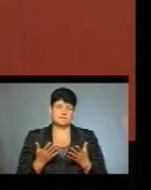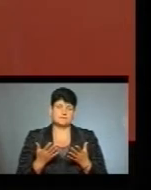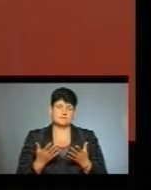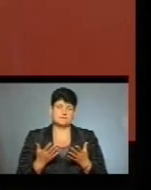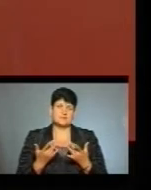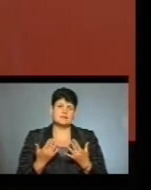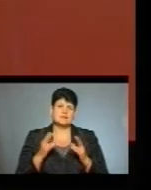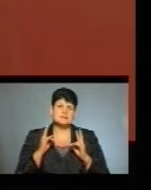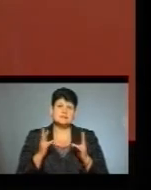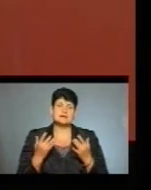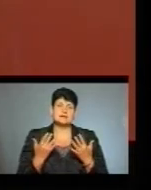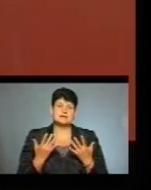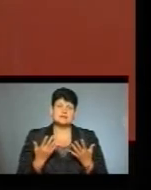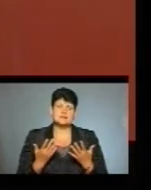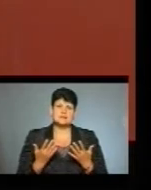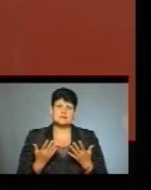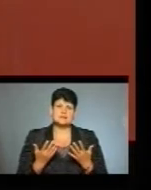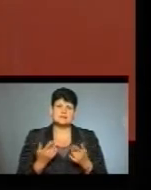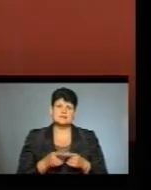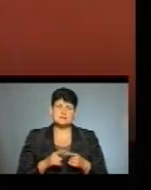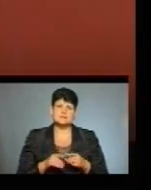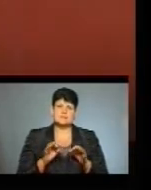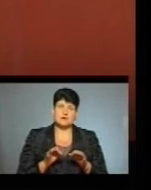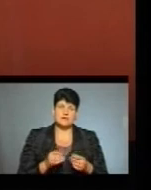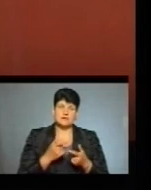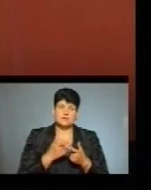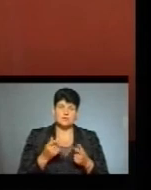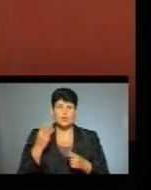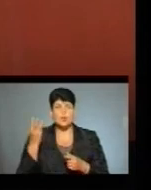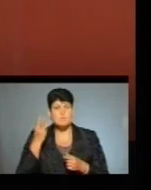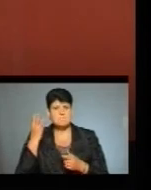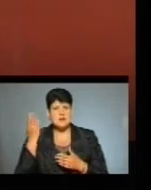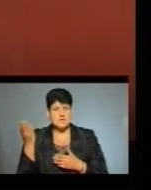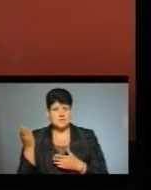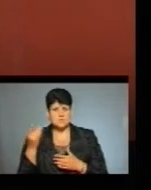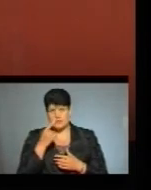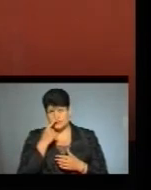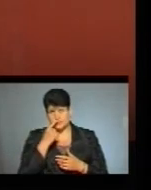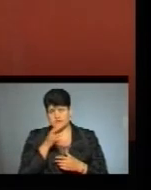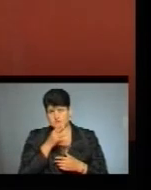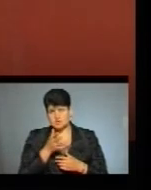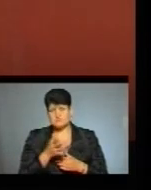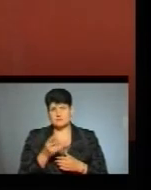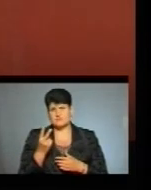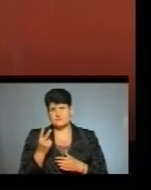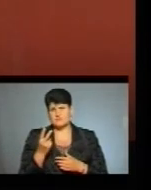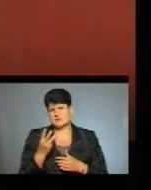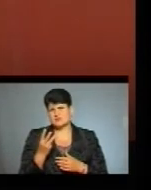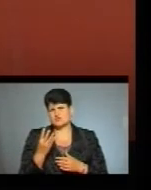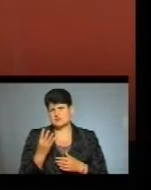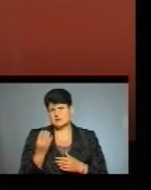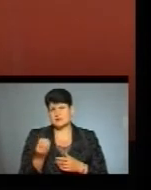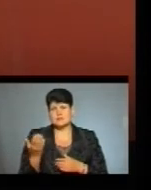не знаю, наскільки це достовірна інформація, але у Хмельницьку недавнім часом, буквально там 3-4 дні